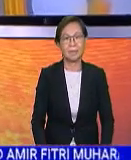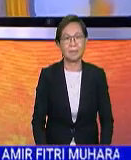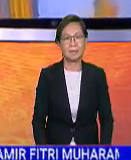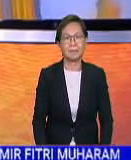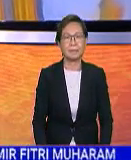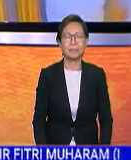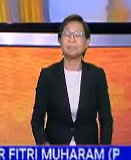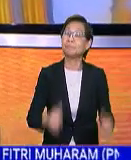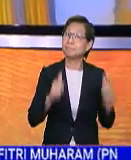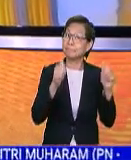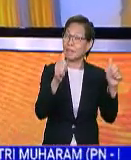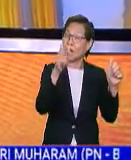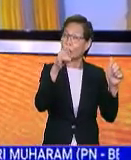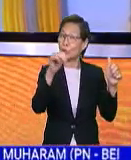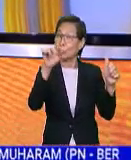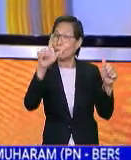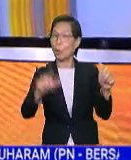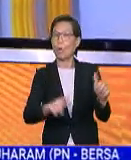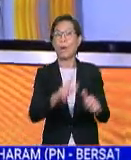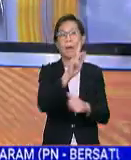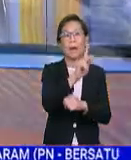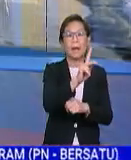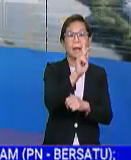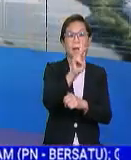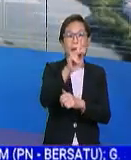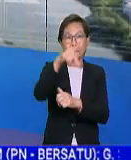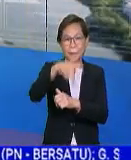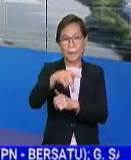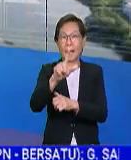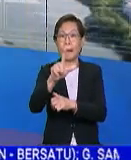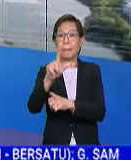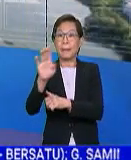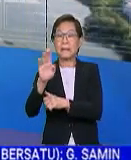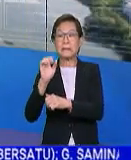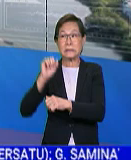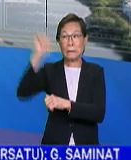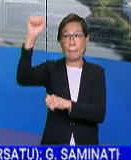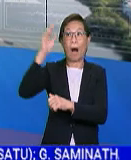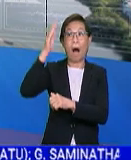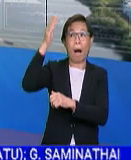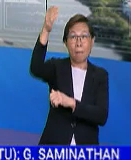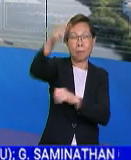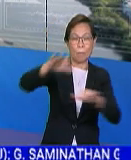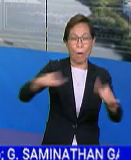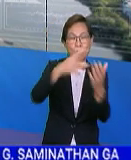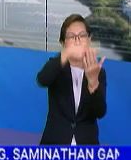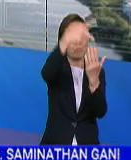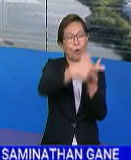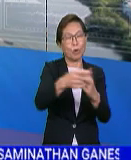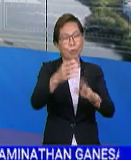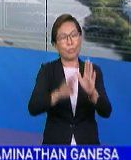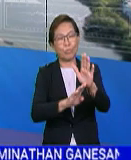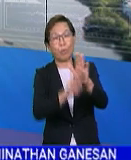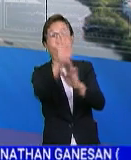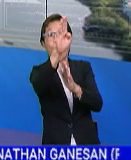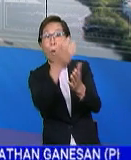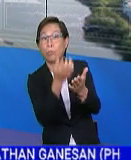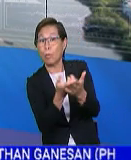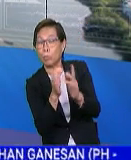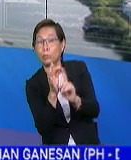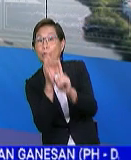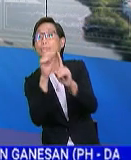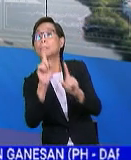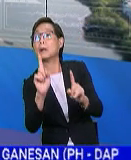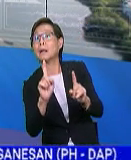yurul Kementerian Pembangunan luar Bandar kplb Sabah bakal melaksanakan program pemulihan ekonomi